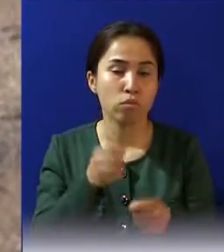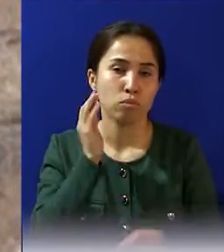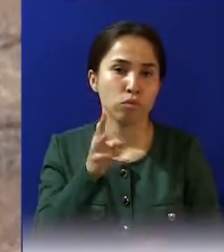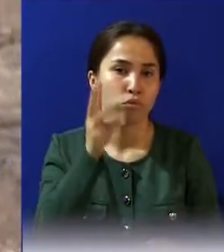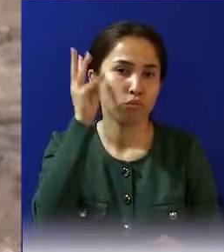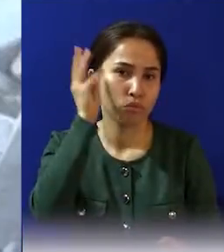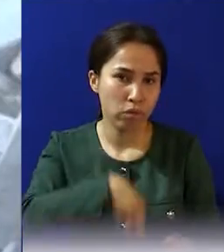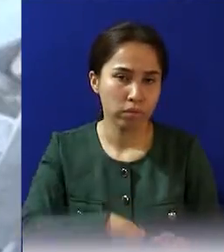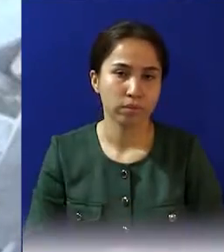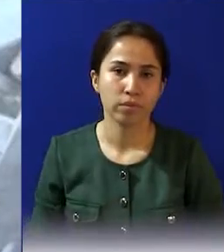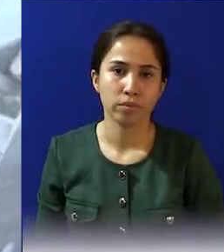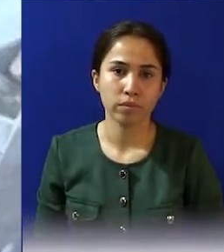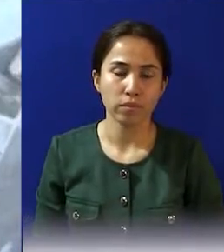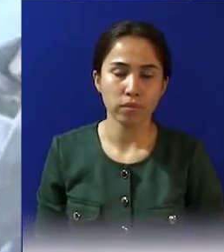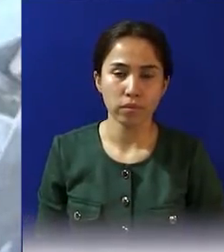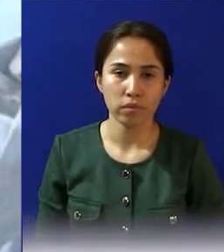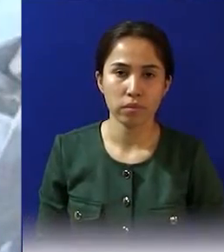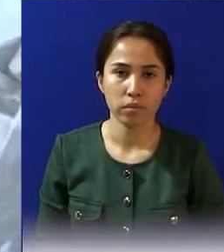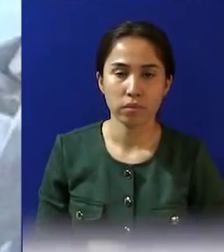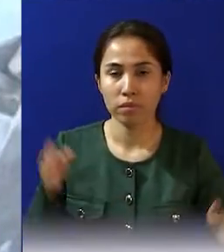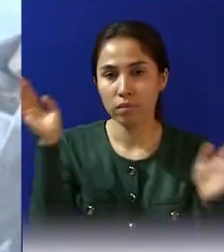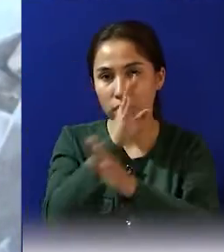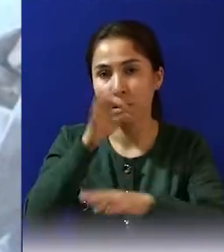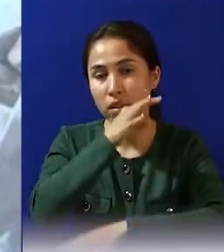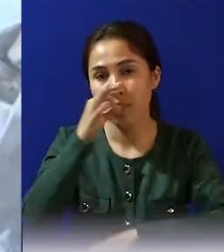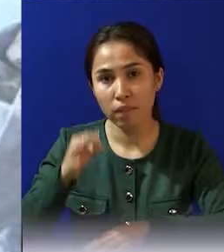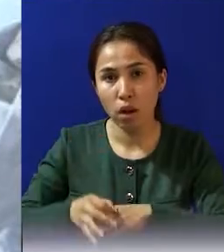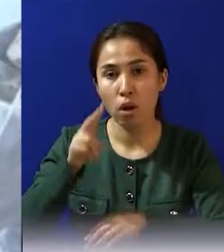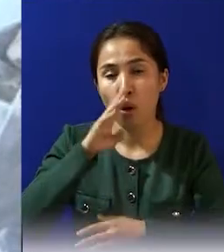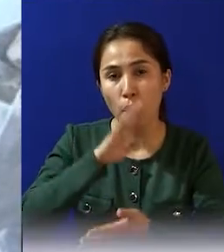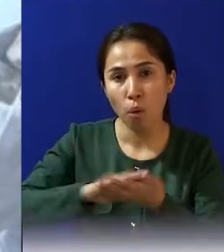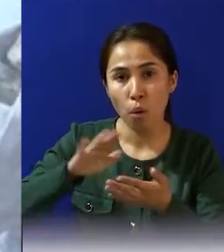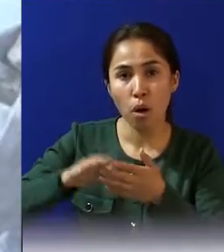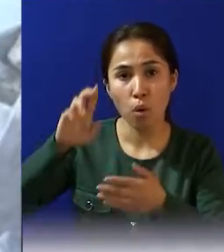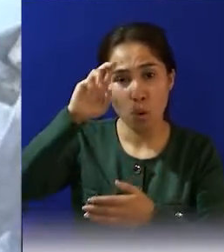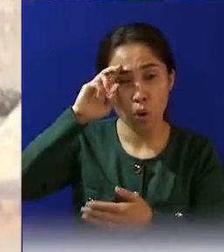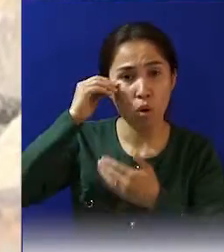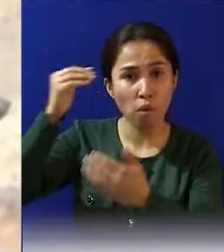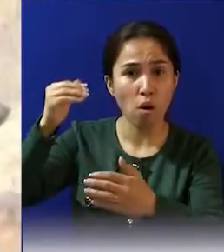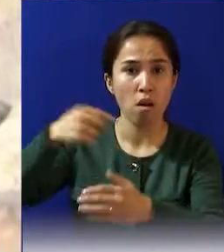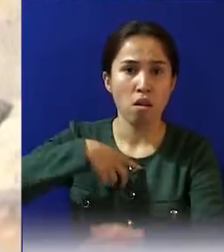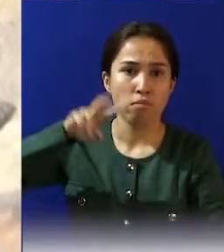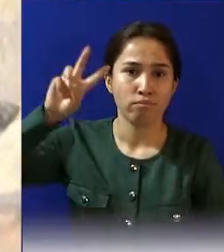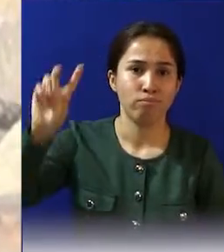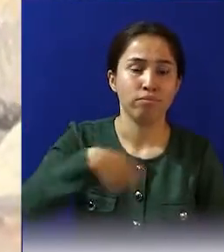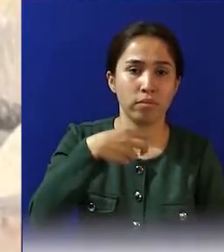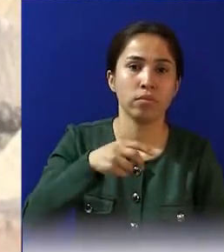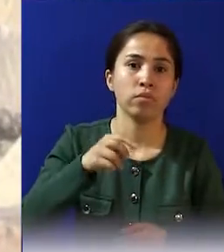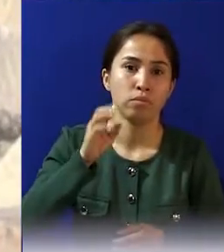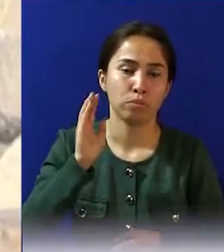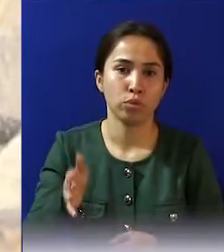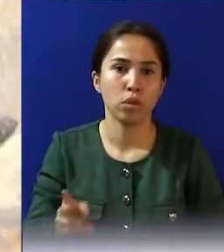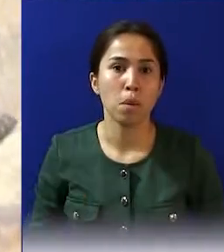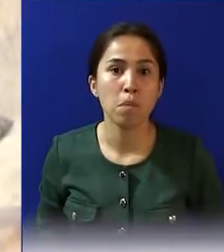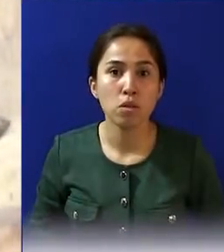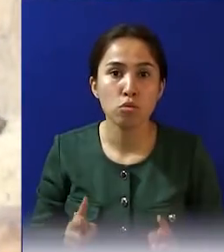этом, по словам представителей департамента экологии, незаконная перевозка имущества, принадлежащего государству, рассматривается как